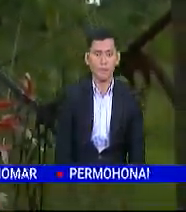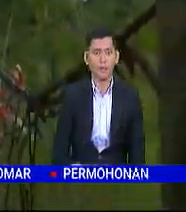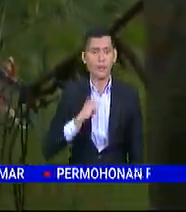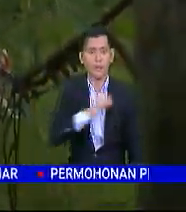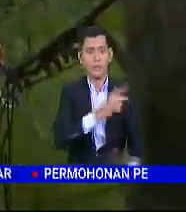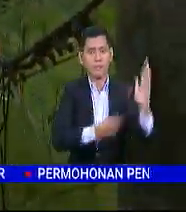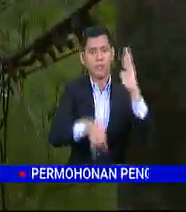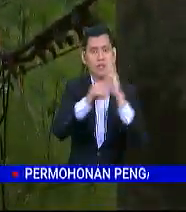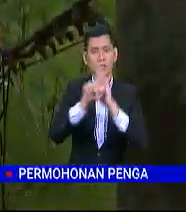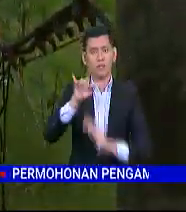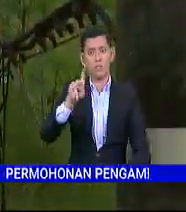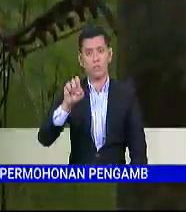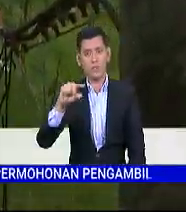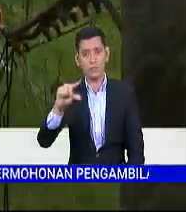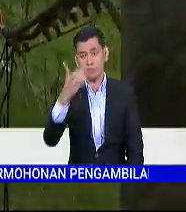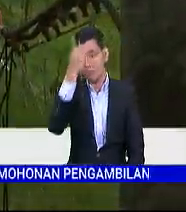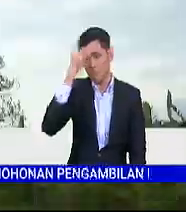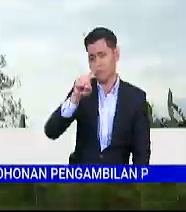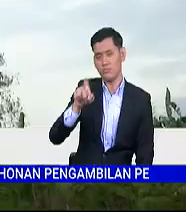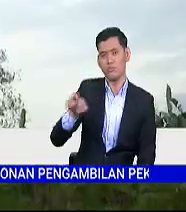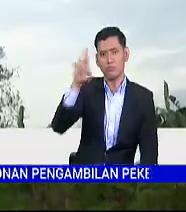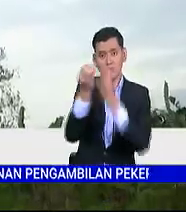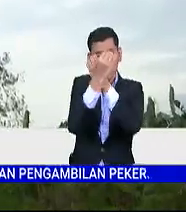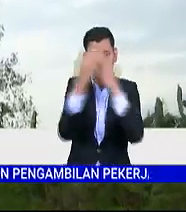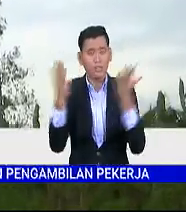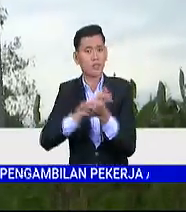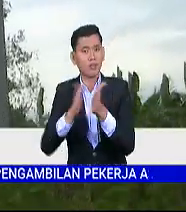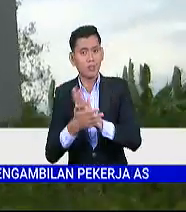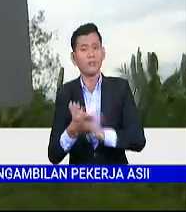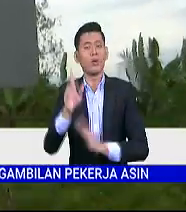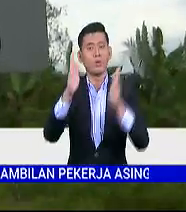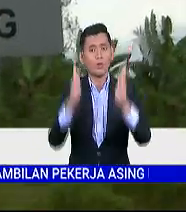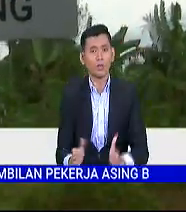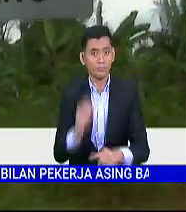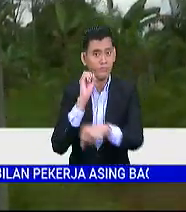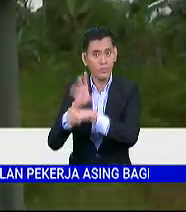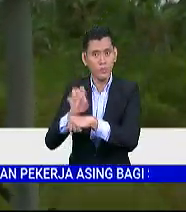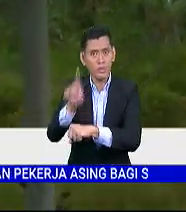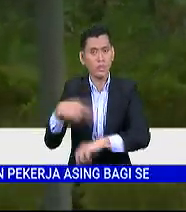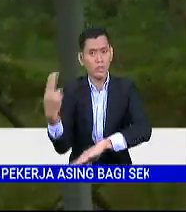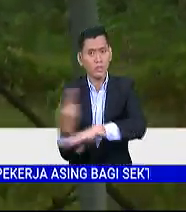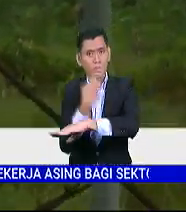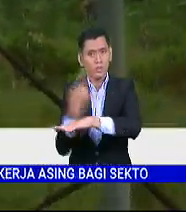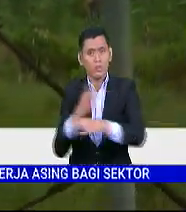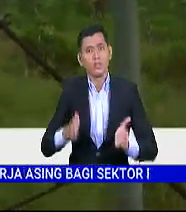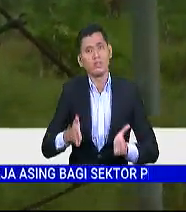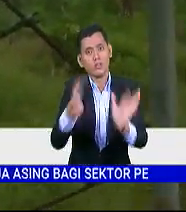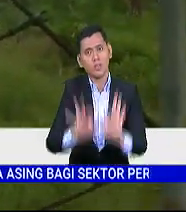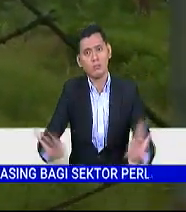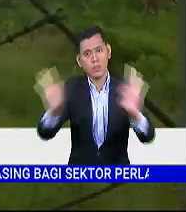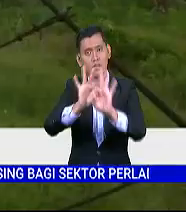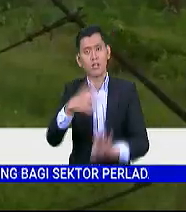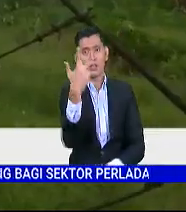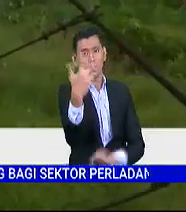Ahli Parlimen Libaran Datuk Zakaria Muhammad Idris berkata justeru penduduk disaran menggunakan laluan jalan utama untuk